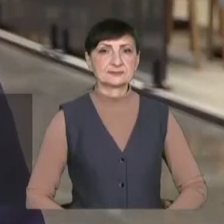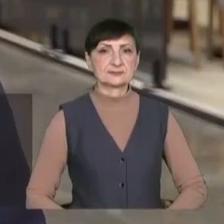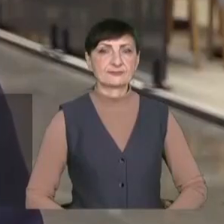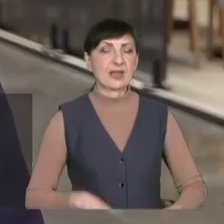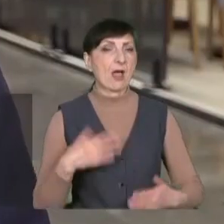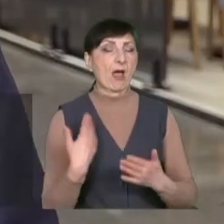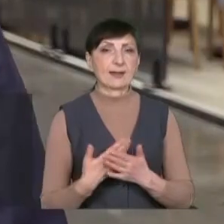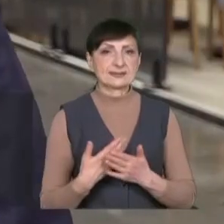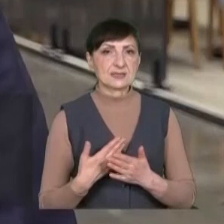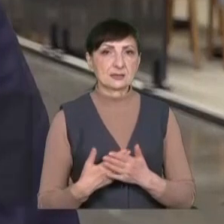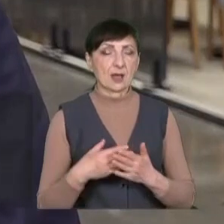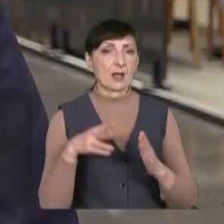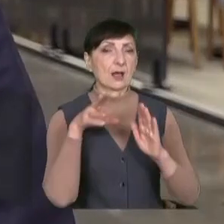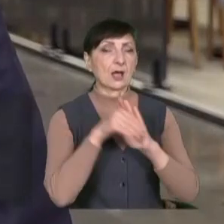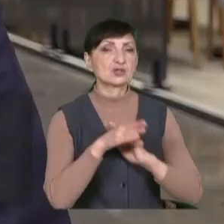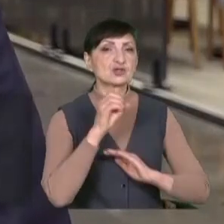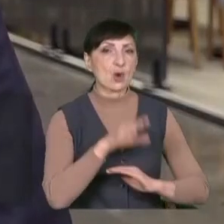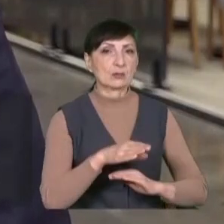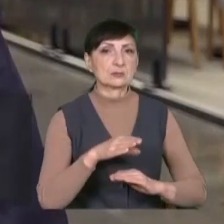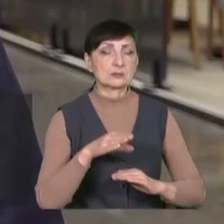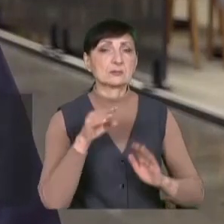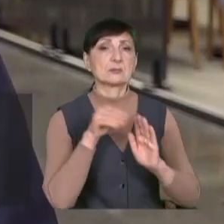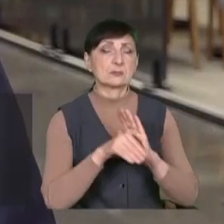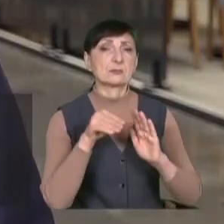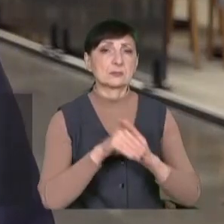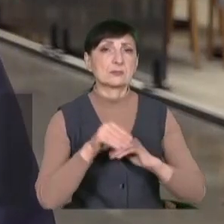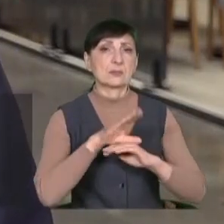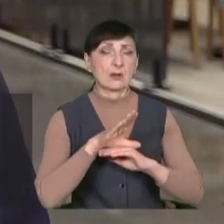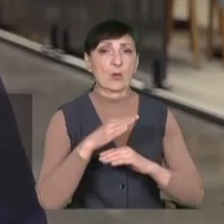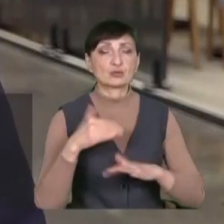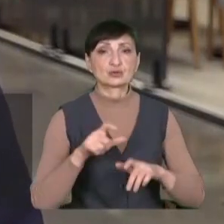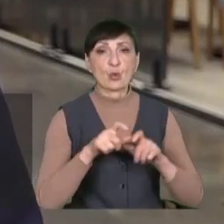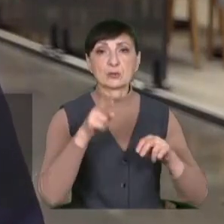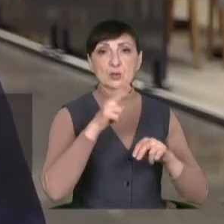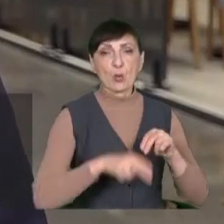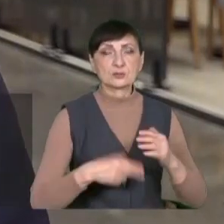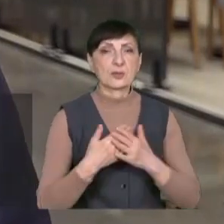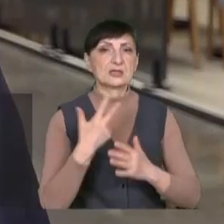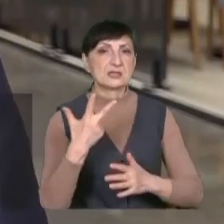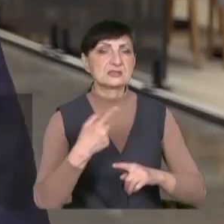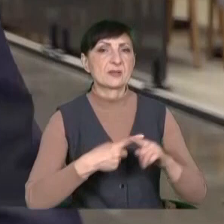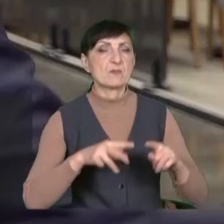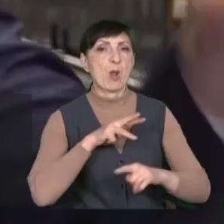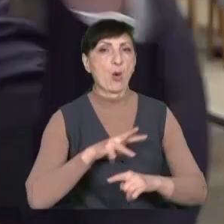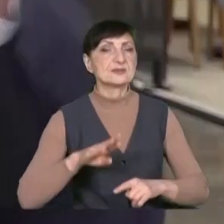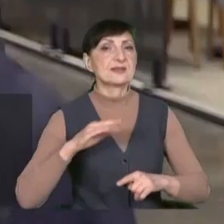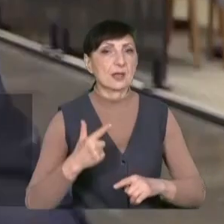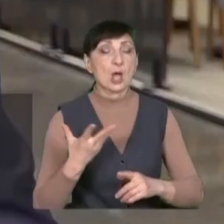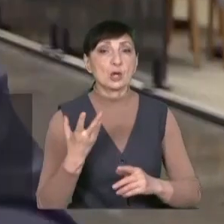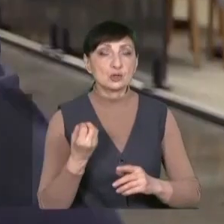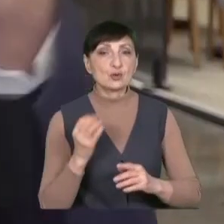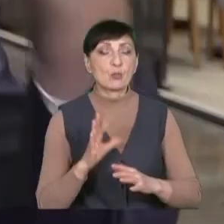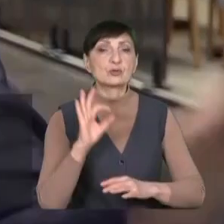Где-то на счете уже будет накапливаться к моменту поступления ребенка к вузу порядка 3,5 миллионов тенге. На него сверху еще